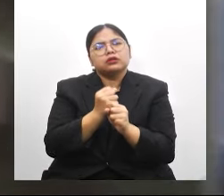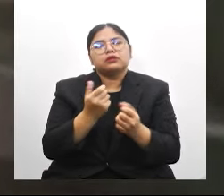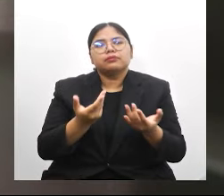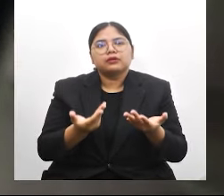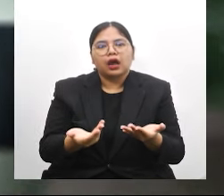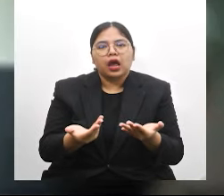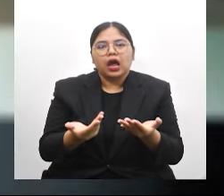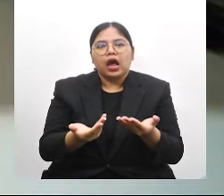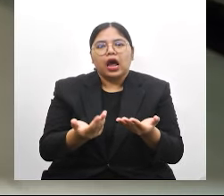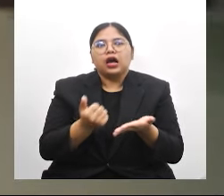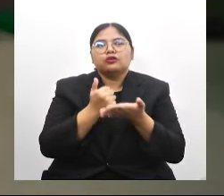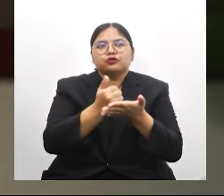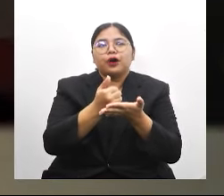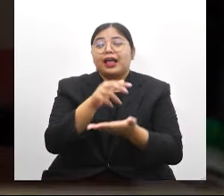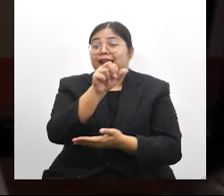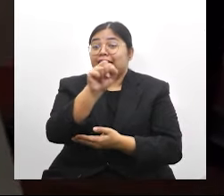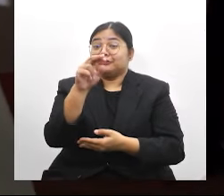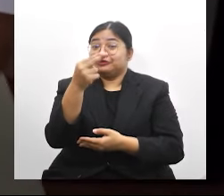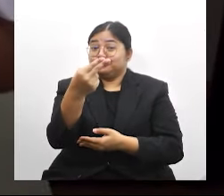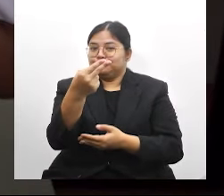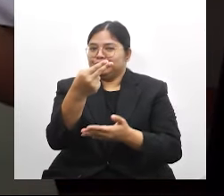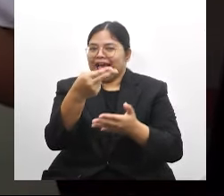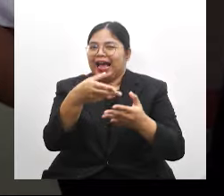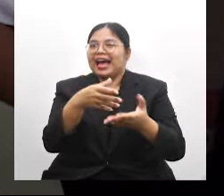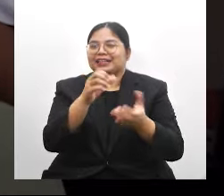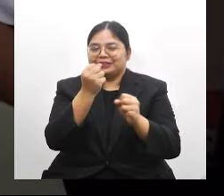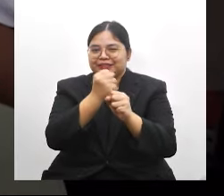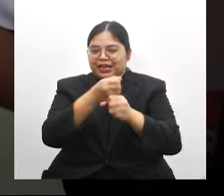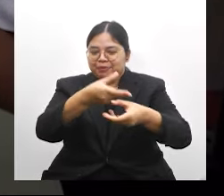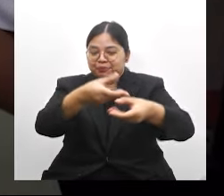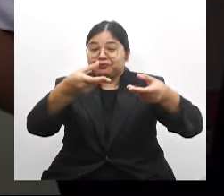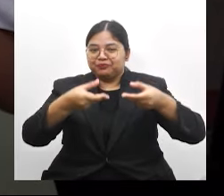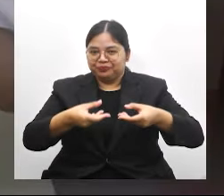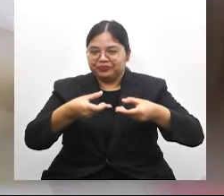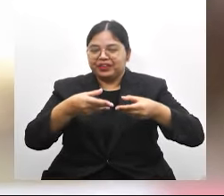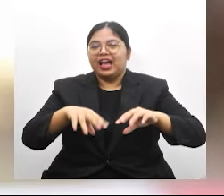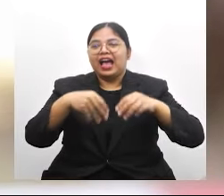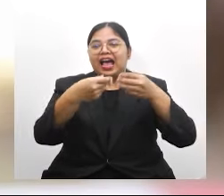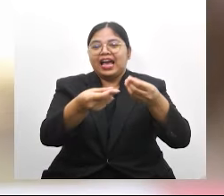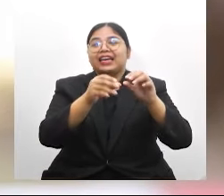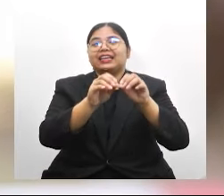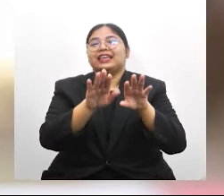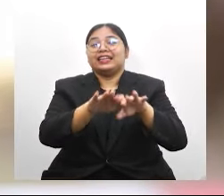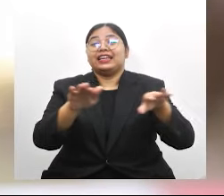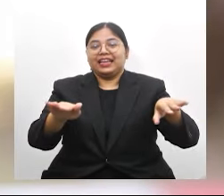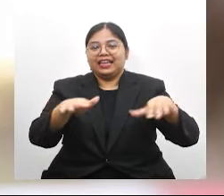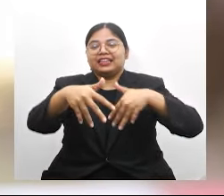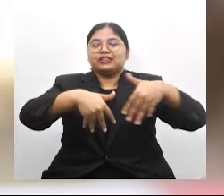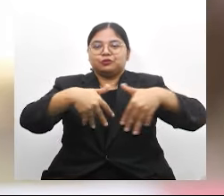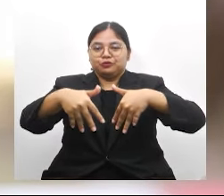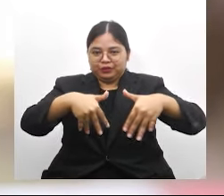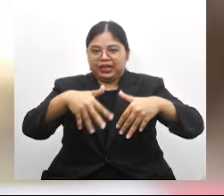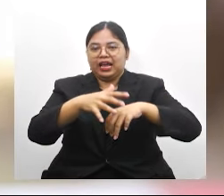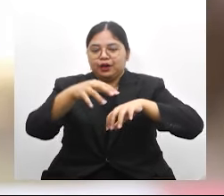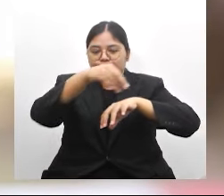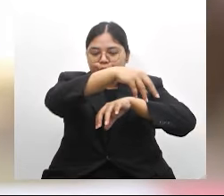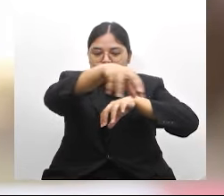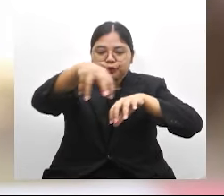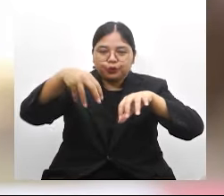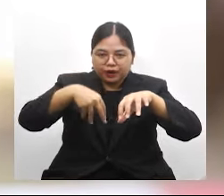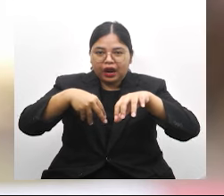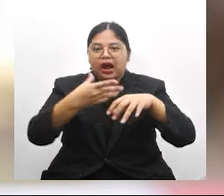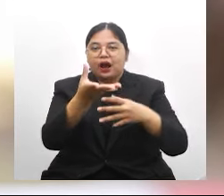จะมาสร้างหลักสูตรสักหลักสูตรหนึ่งนะคะที่จะส่งเสริมให้นักเรียนในท้องถิ่นของโรรอบๆโรงเรียนรัชประภาเนี่ยได้มีความรู้ความ